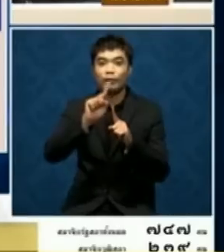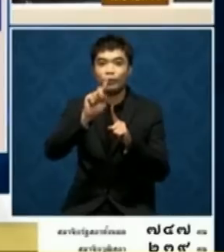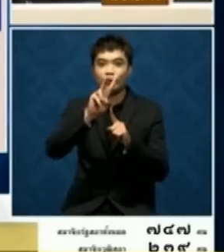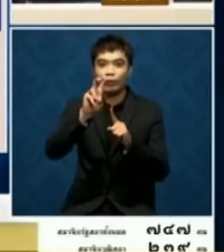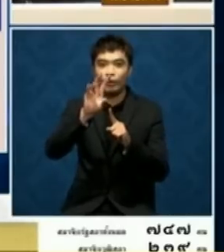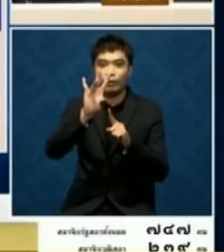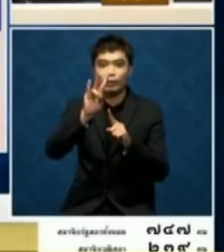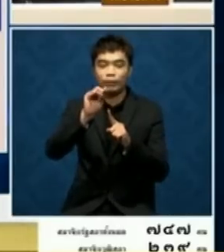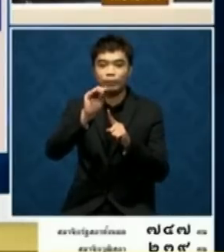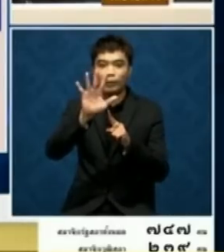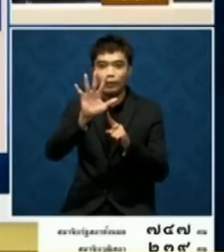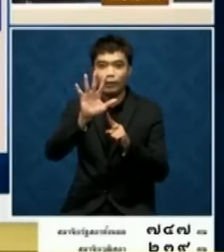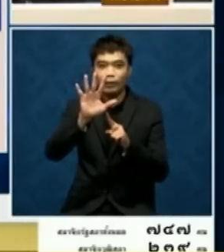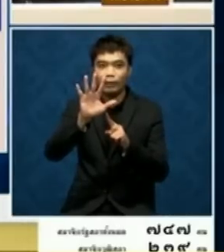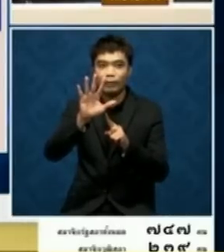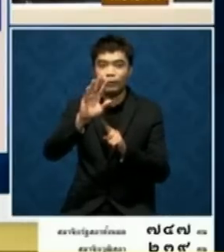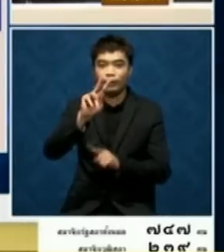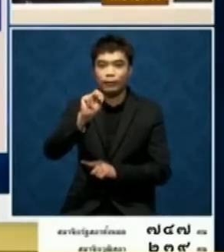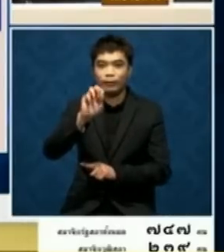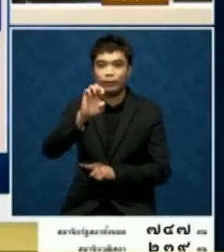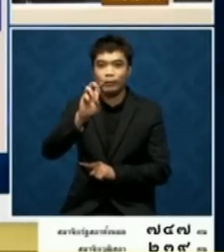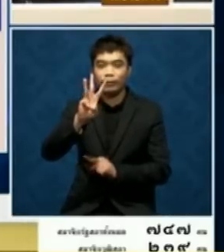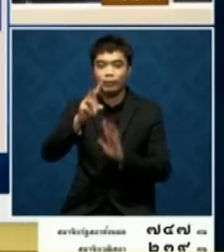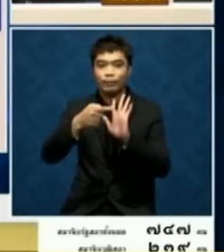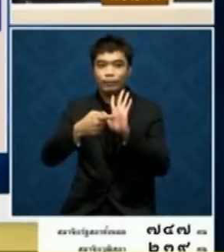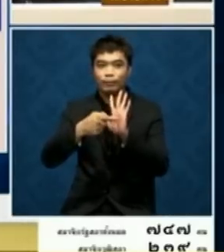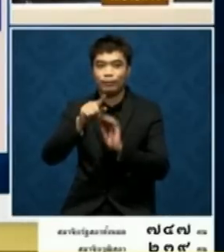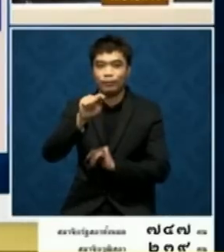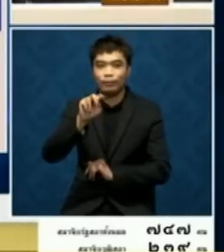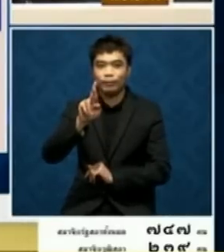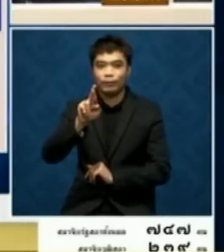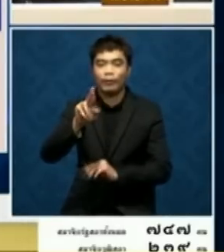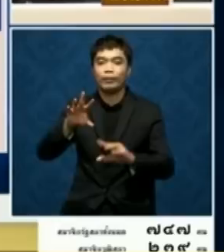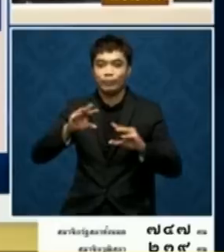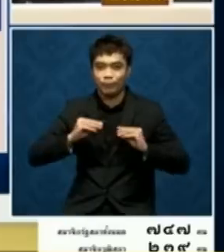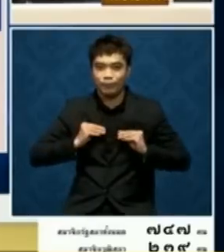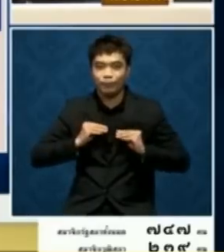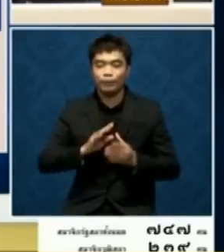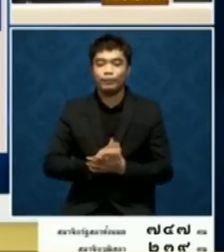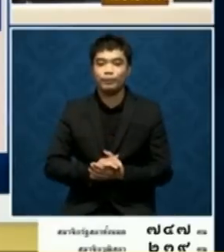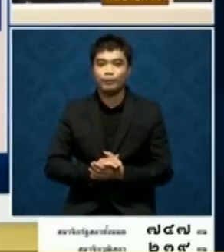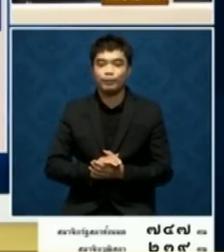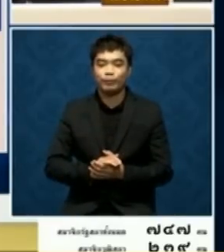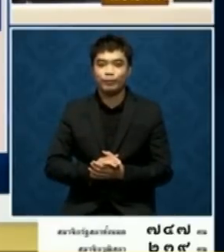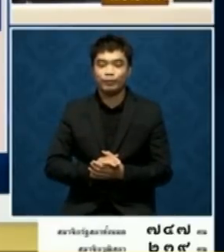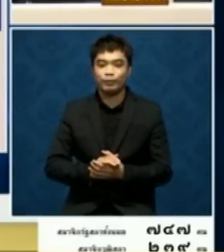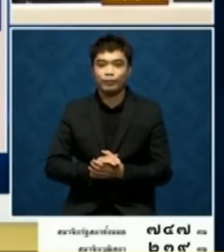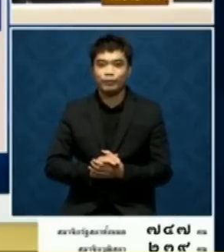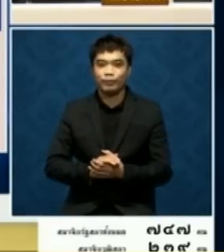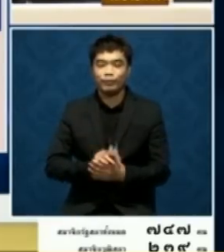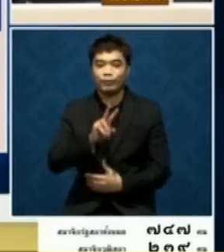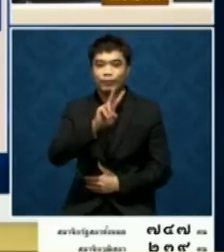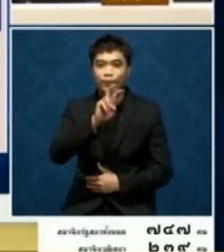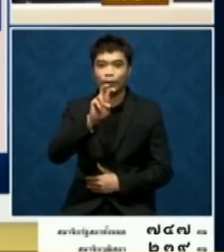นนะครับเท่ากับครั้งนี้เลยนะครั้งที่คุณเศรษฐาเข้ามาสู่สนามของการเมืองเนี่ยอย่างชัดเจนที่สุดก็คือในการเลือกตั้งน ะ ซึ่งก็คือประมา